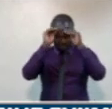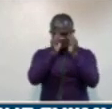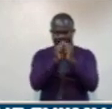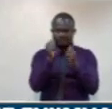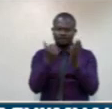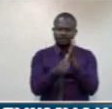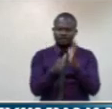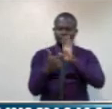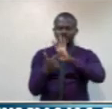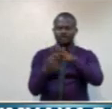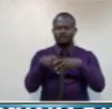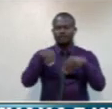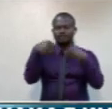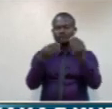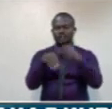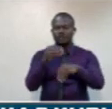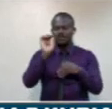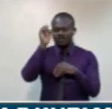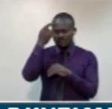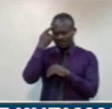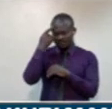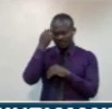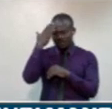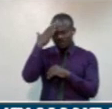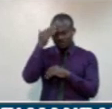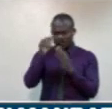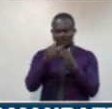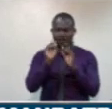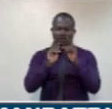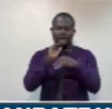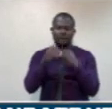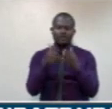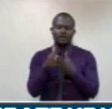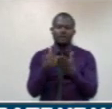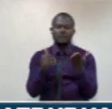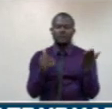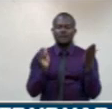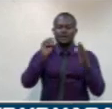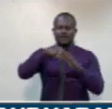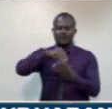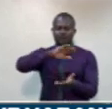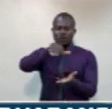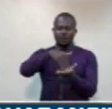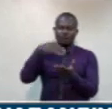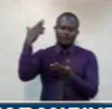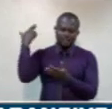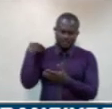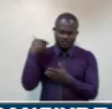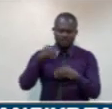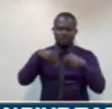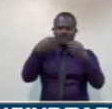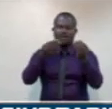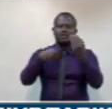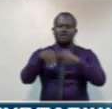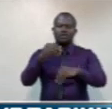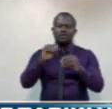ibibazo bigaragara mu mitangire y'amasoko ya leta, kuko abagize ibigo bishinzwe imitangire